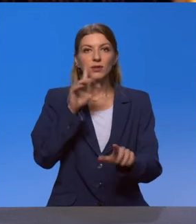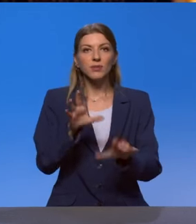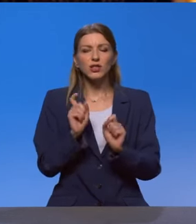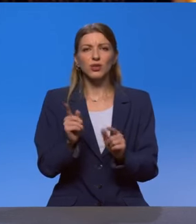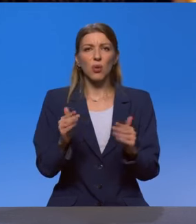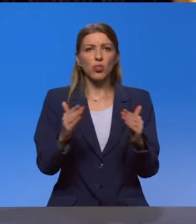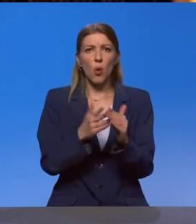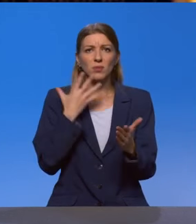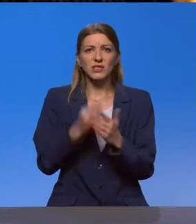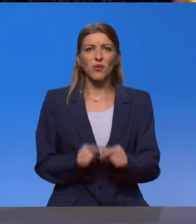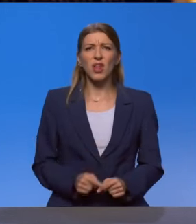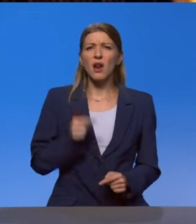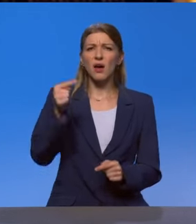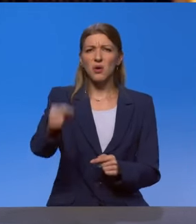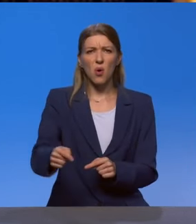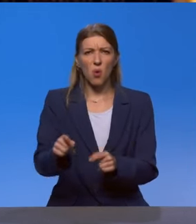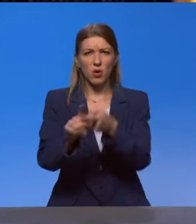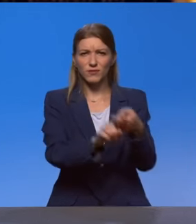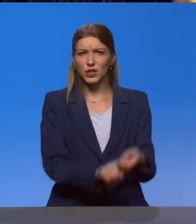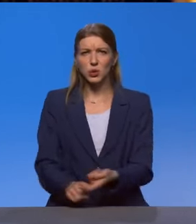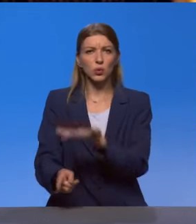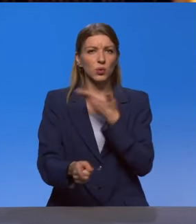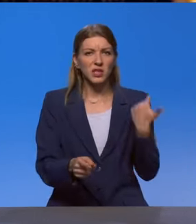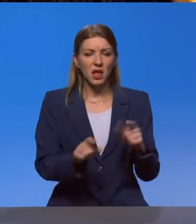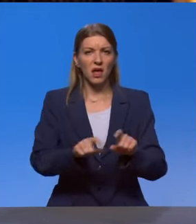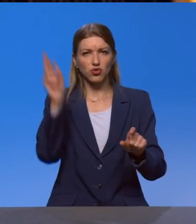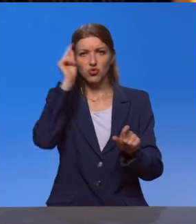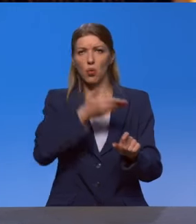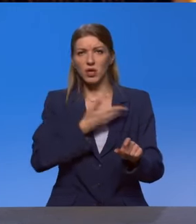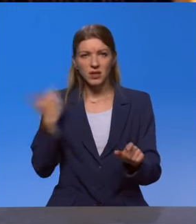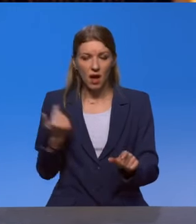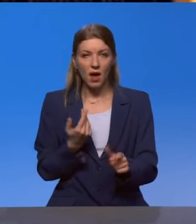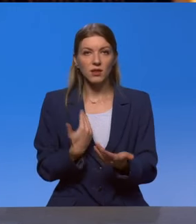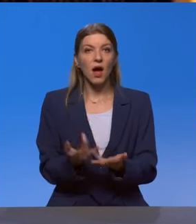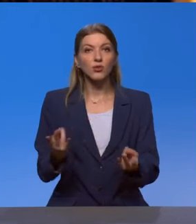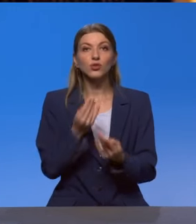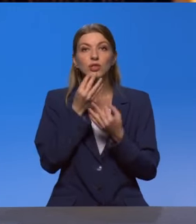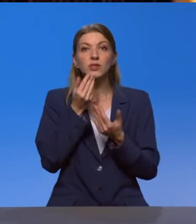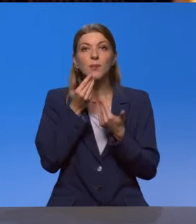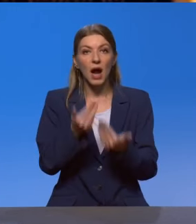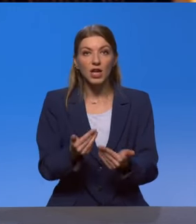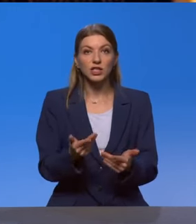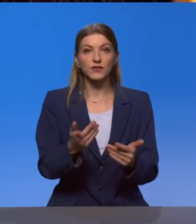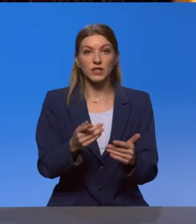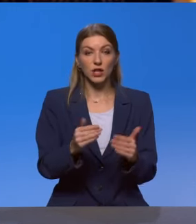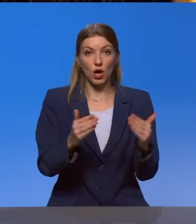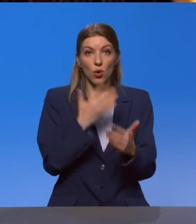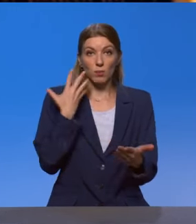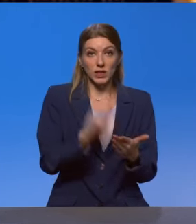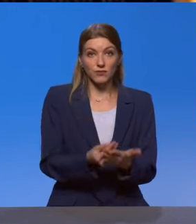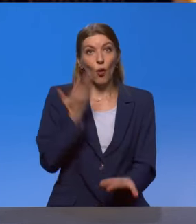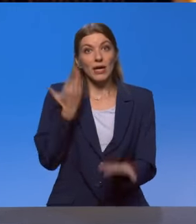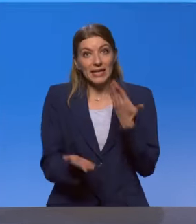оттуда не доедешь, непонятно, как в школу ходить. А надо спрашивать, частный дом или квартира рядом с инфраструктурой. Вот